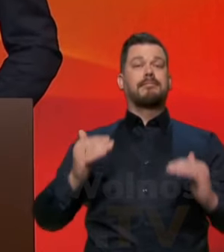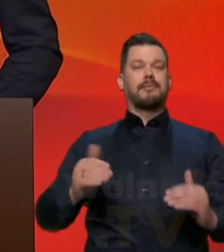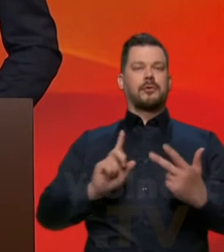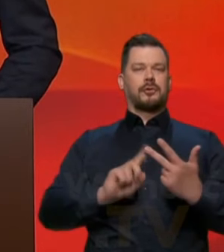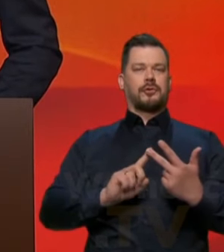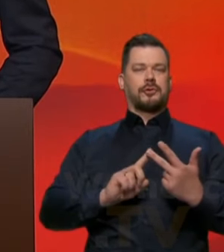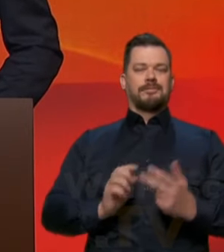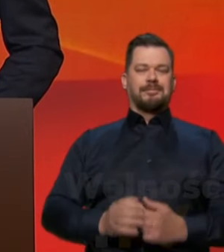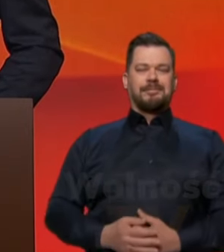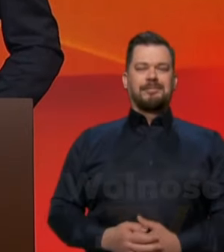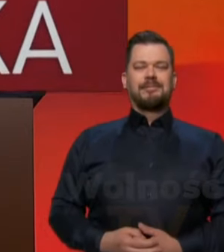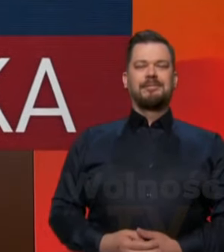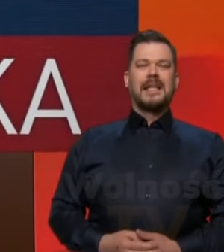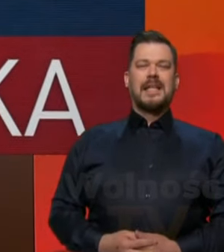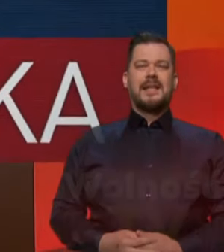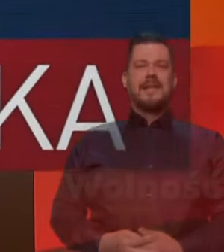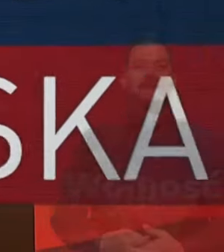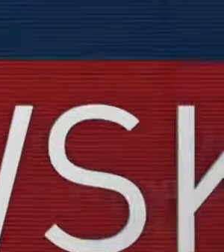kategorię.